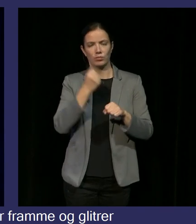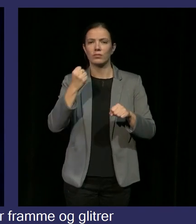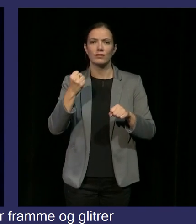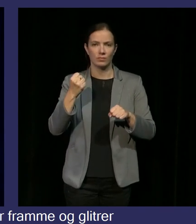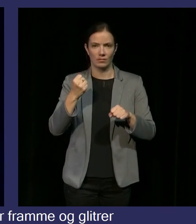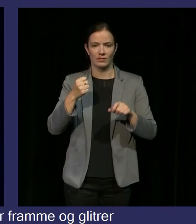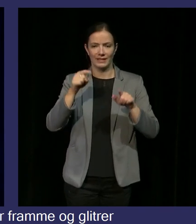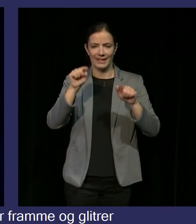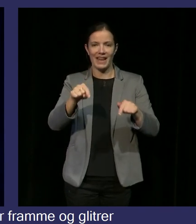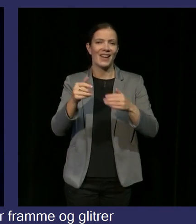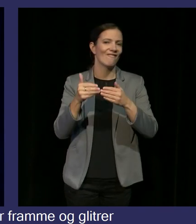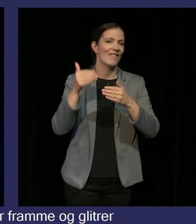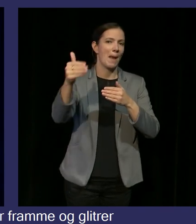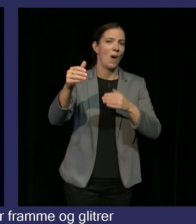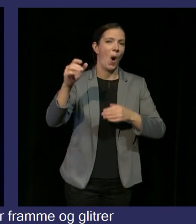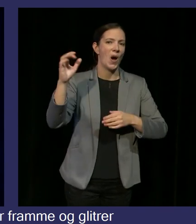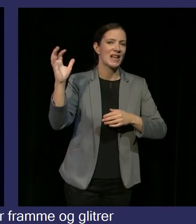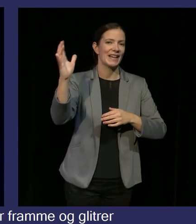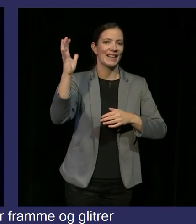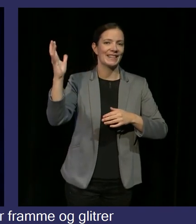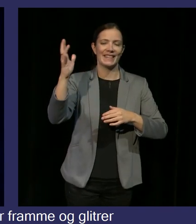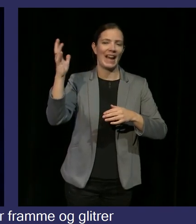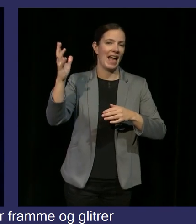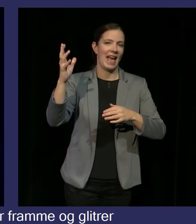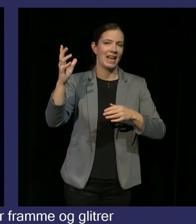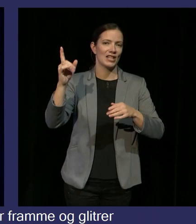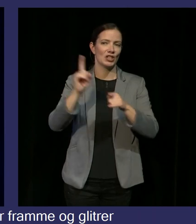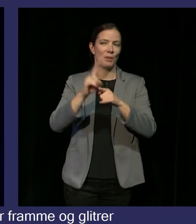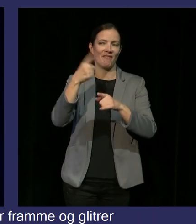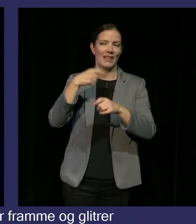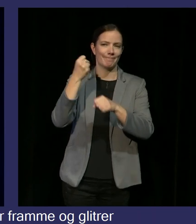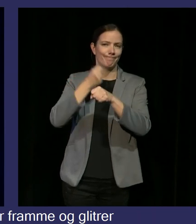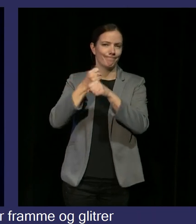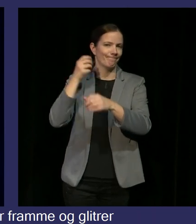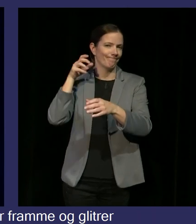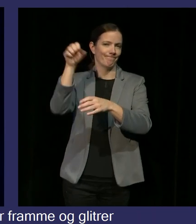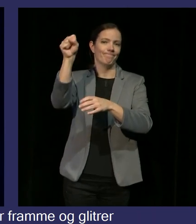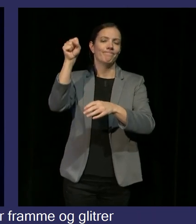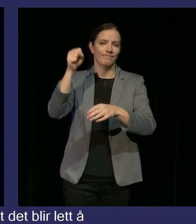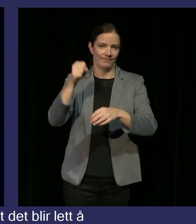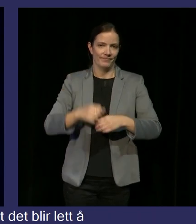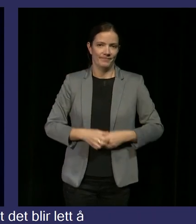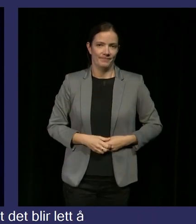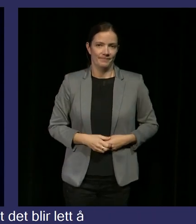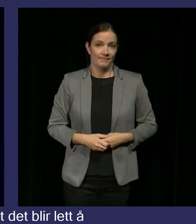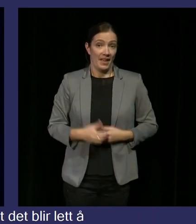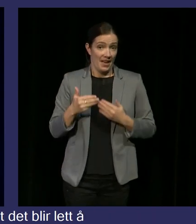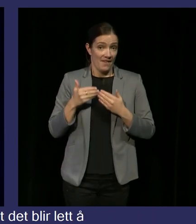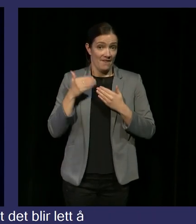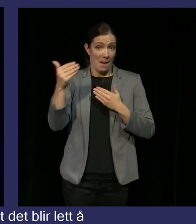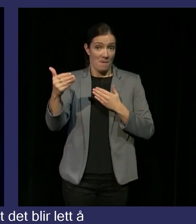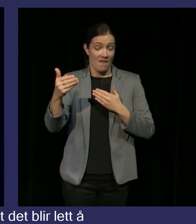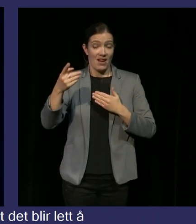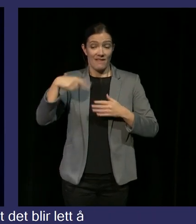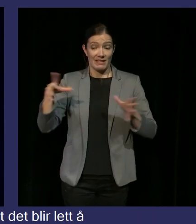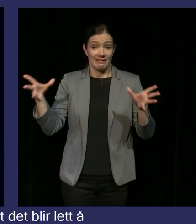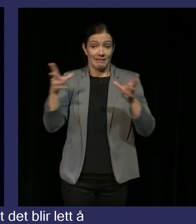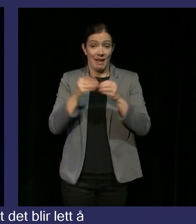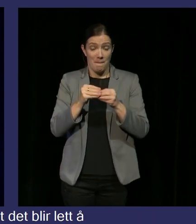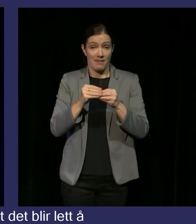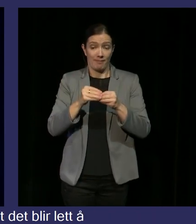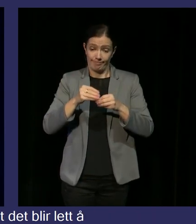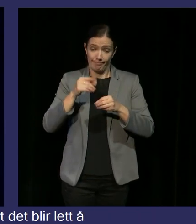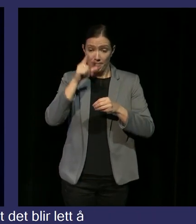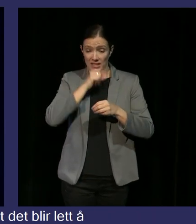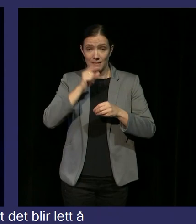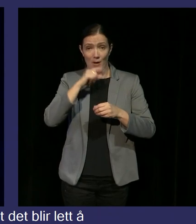ligger der fremme og glittrer og blinker, og som vi skal strekke oss etter. Fremover så skal vi sammen sørge for at